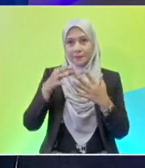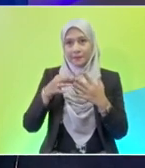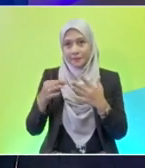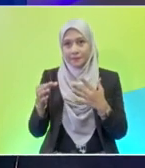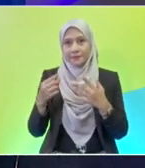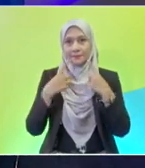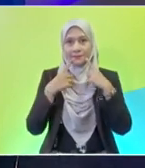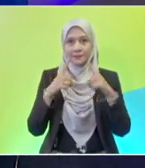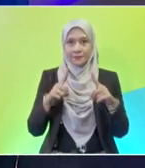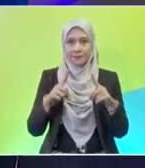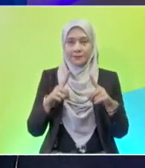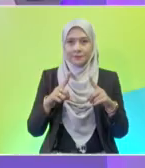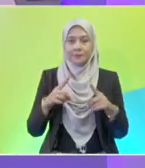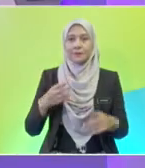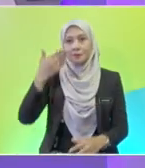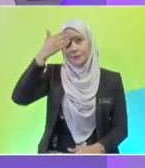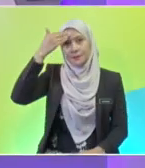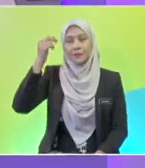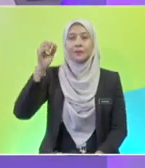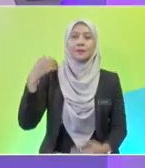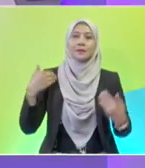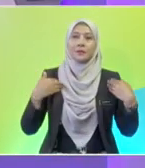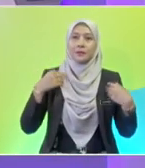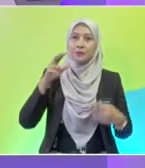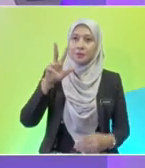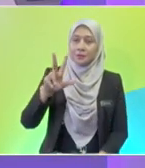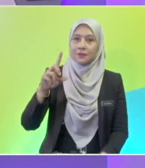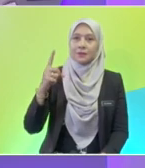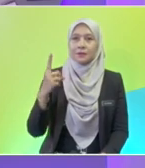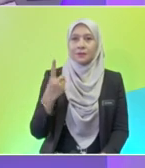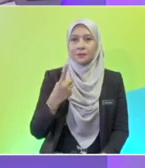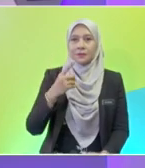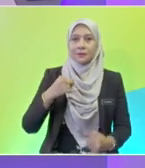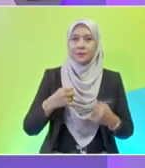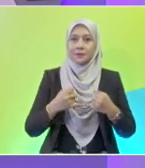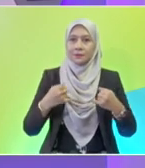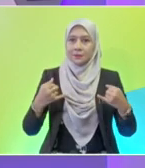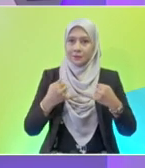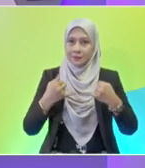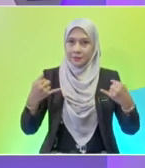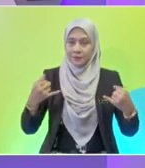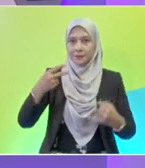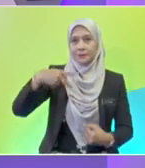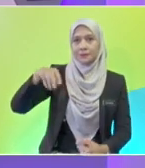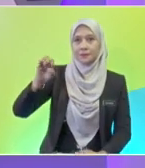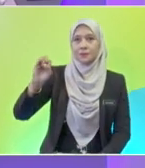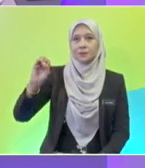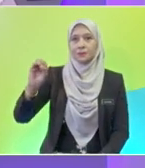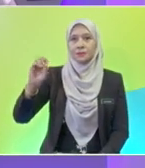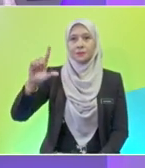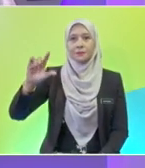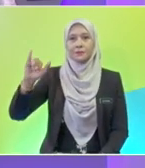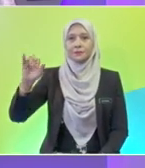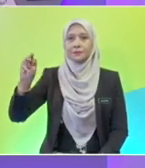polimer yaitu temo plastik the Mose dan ilas Tomo jadi tak boleh nak letak jawaban